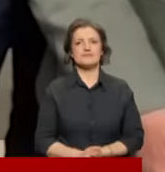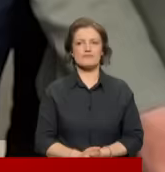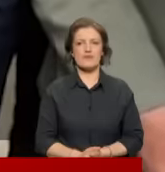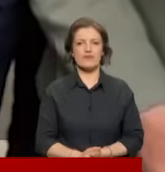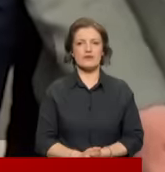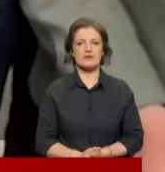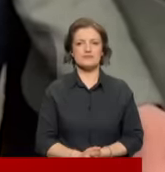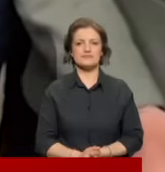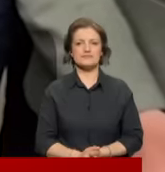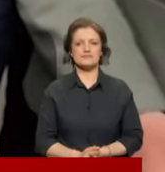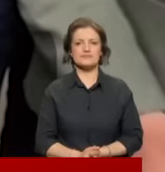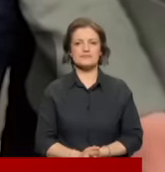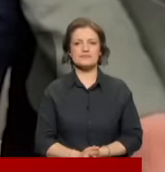bir